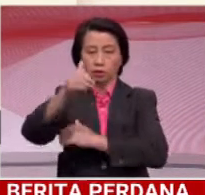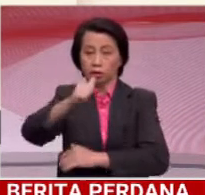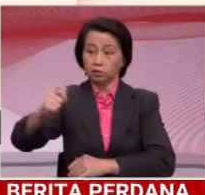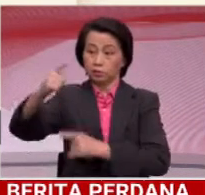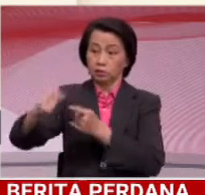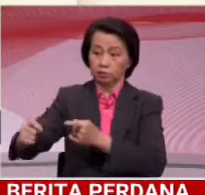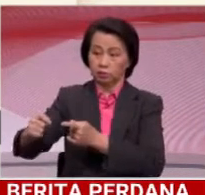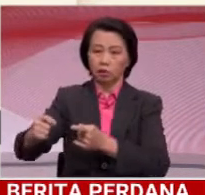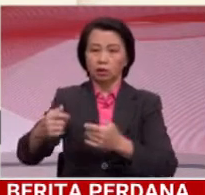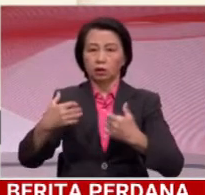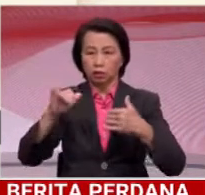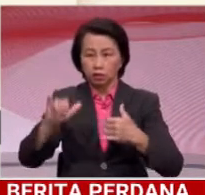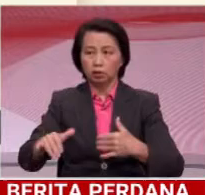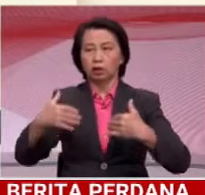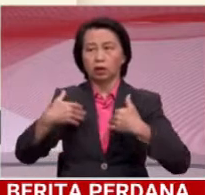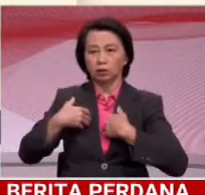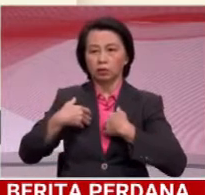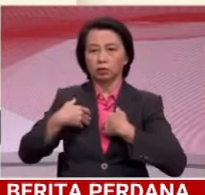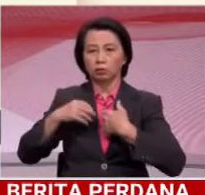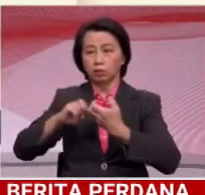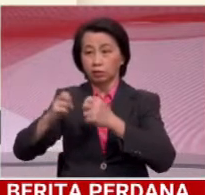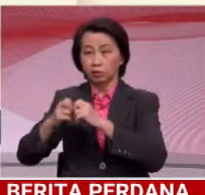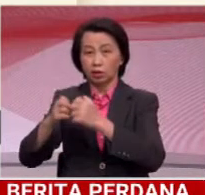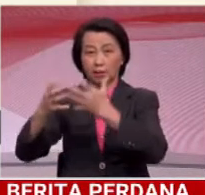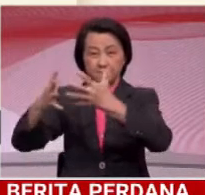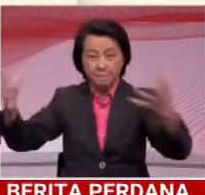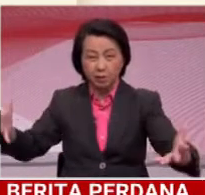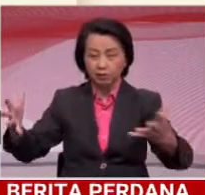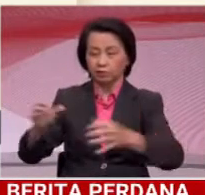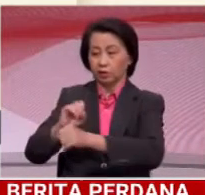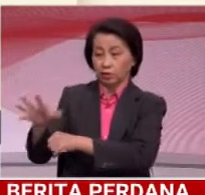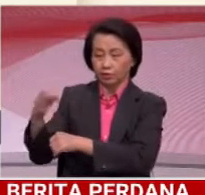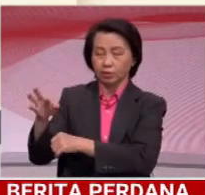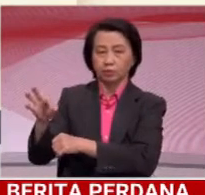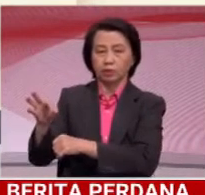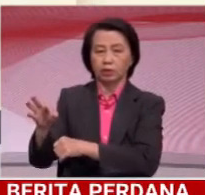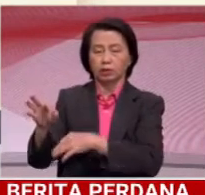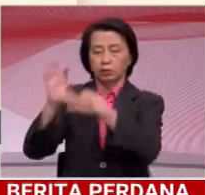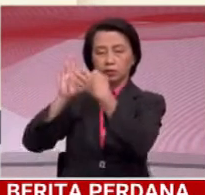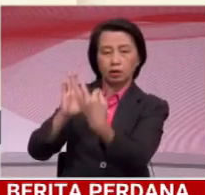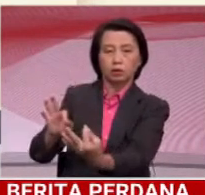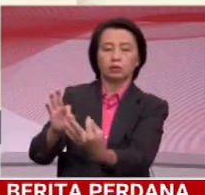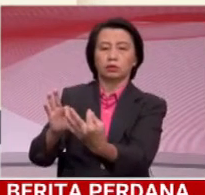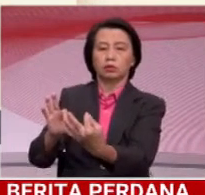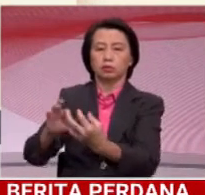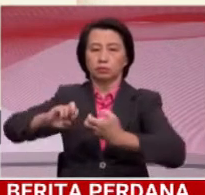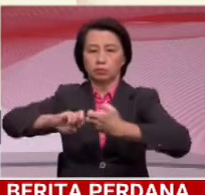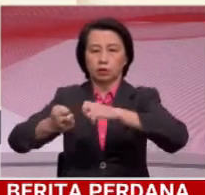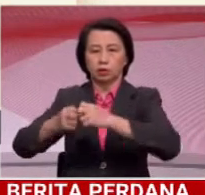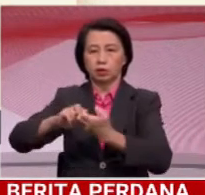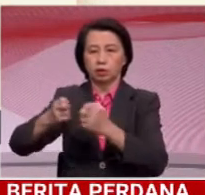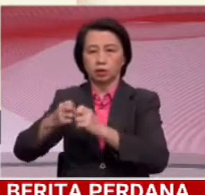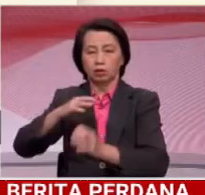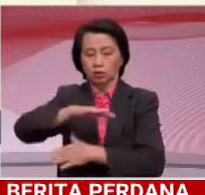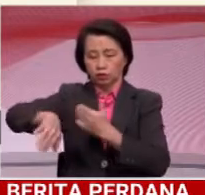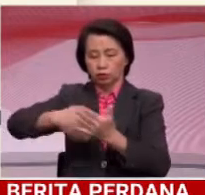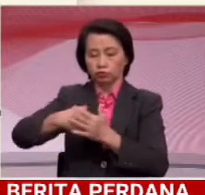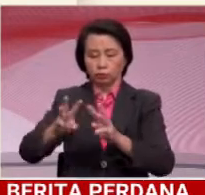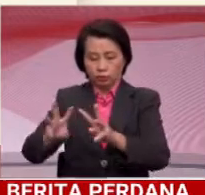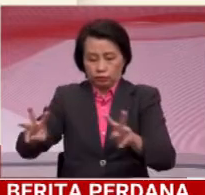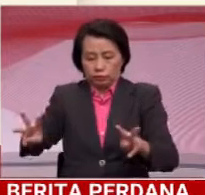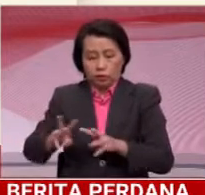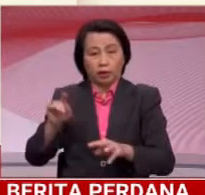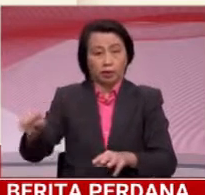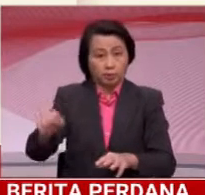yang menghadapi ancaman COVID-19 ini menghadapi masalah di semua wilayah